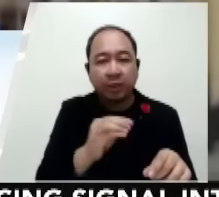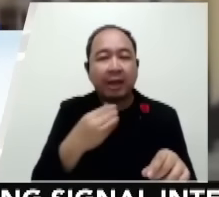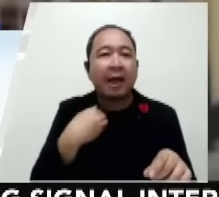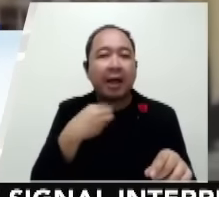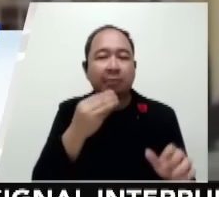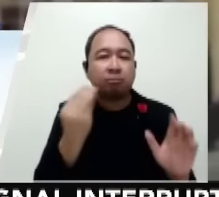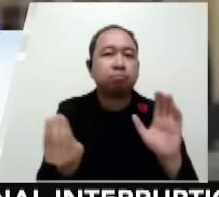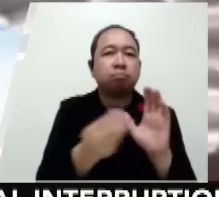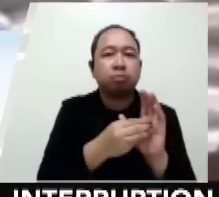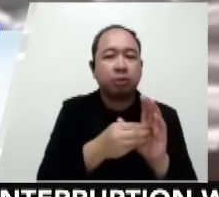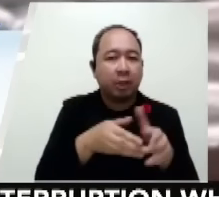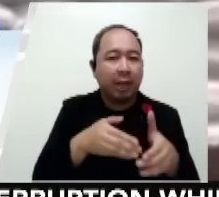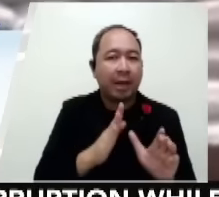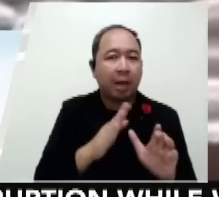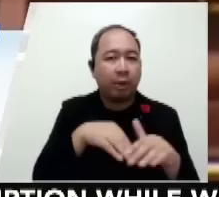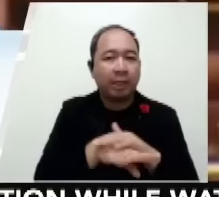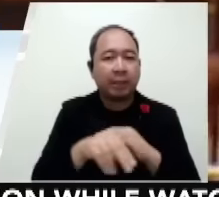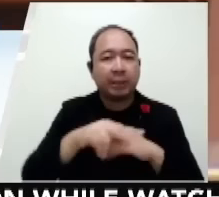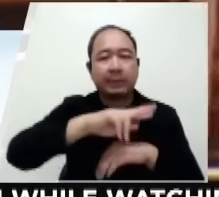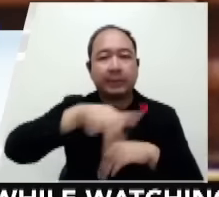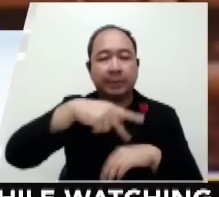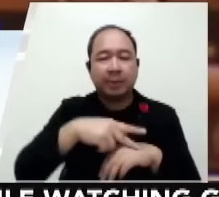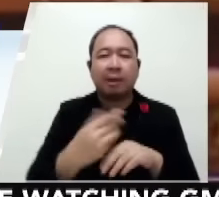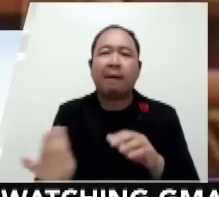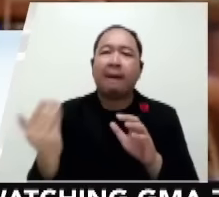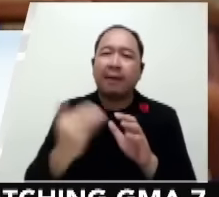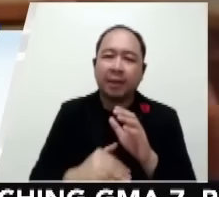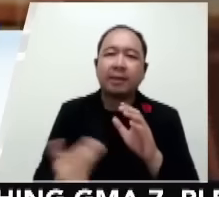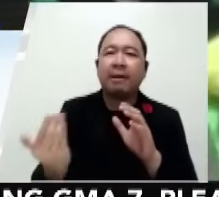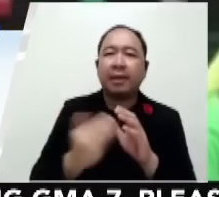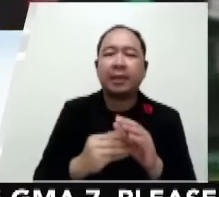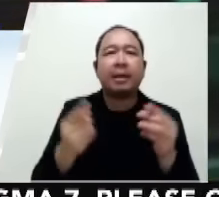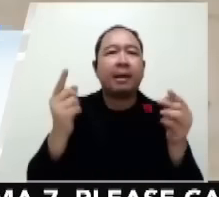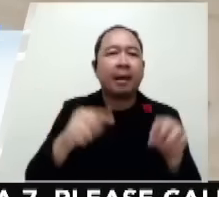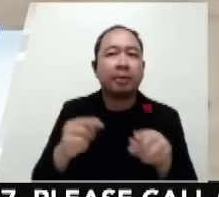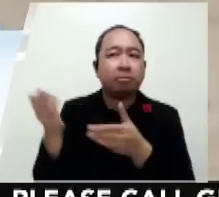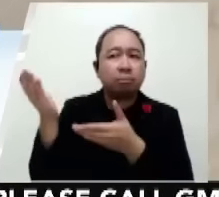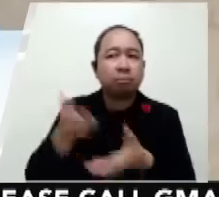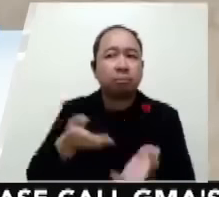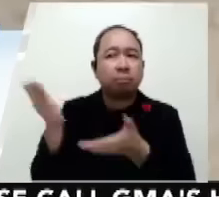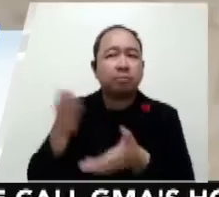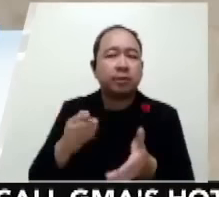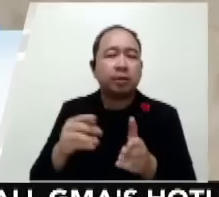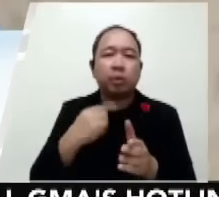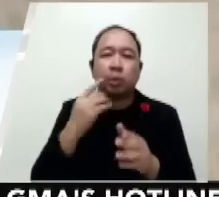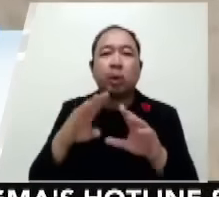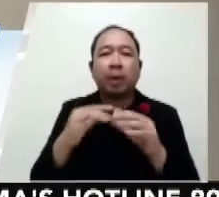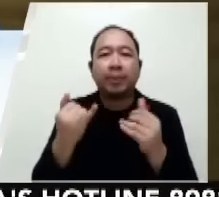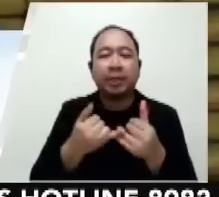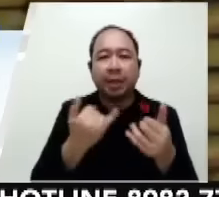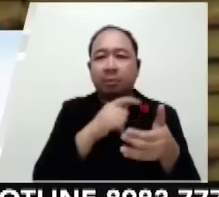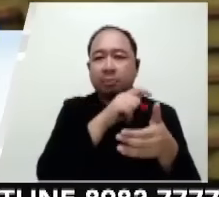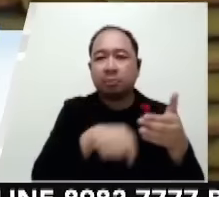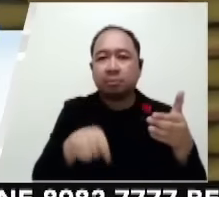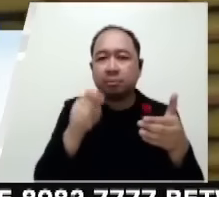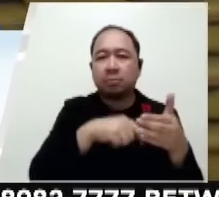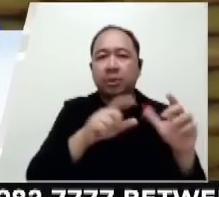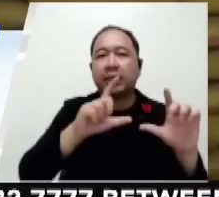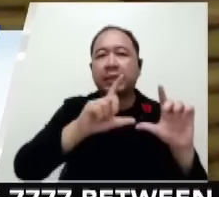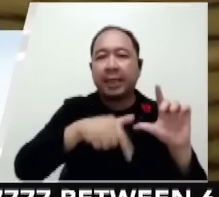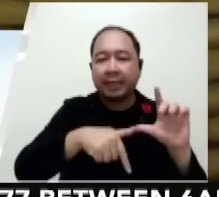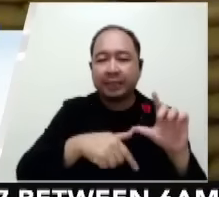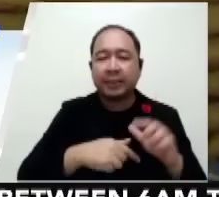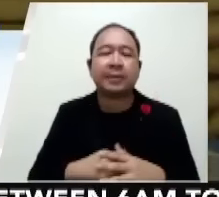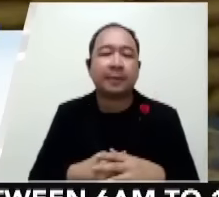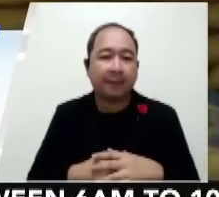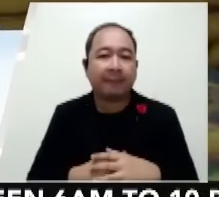sa bansa. Paulit-ulit daw itong ginagawa ng importer kaya kinansela na raw ang import permit nito. Dati kasi pag dumating